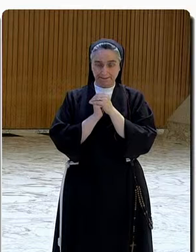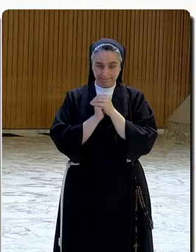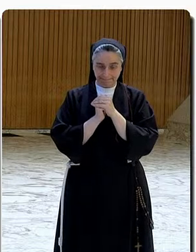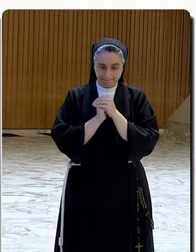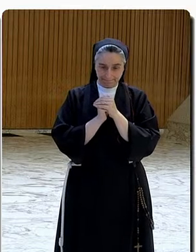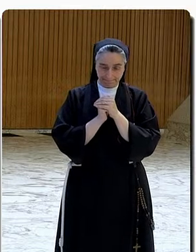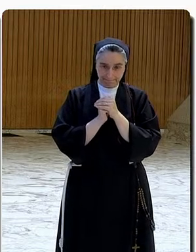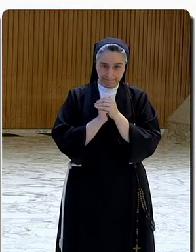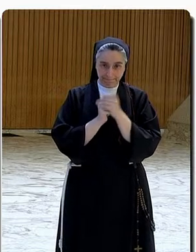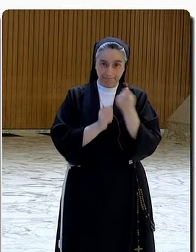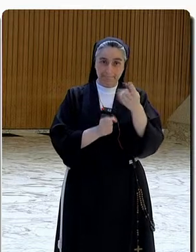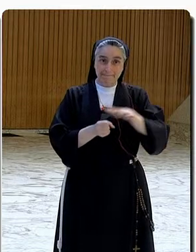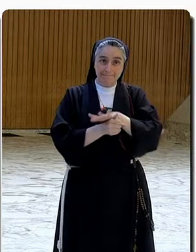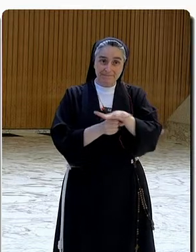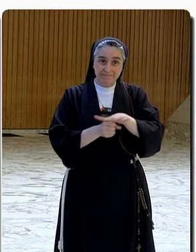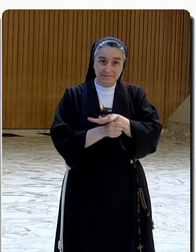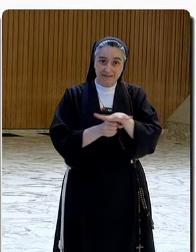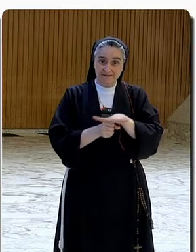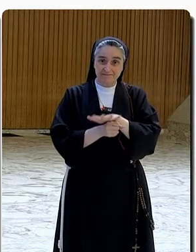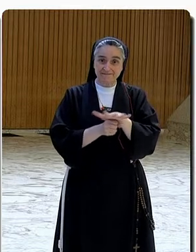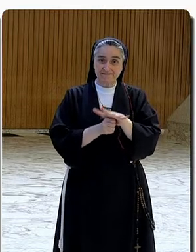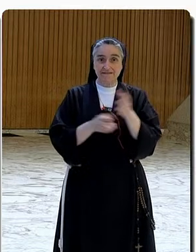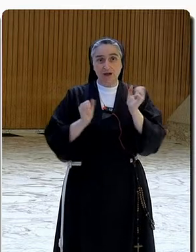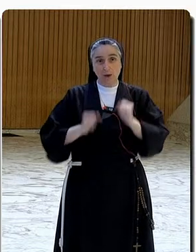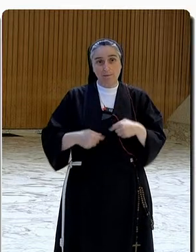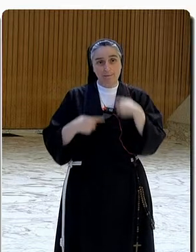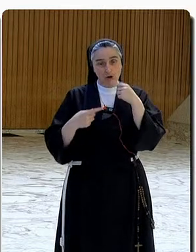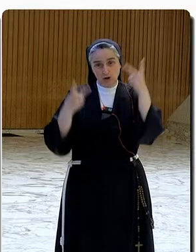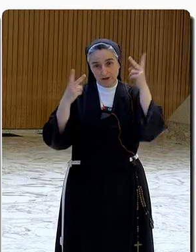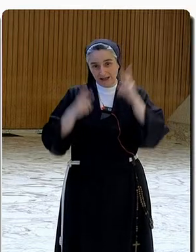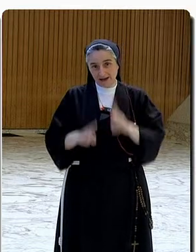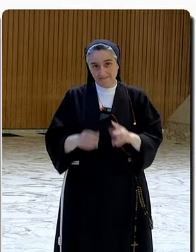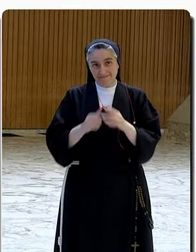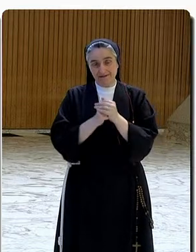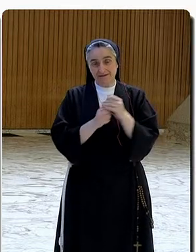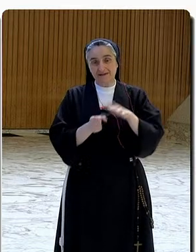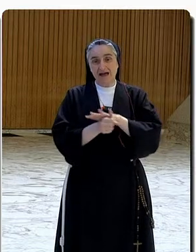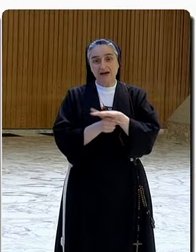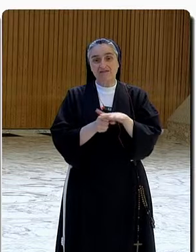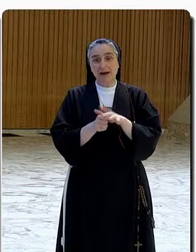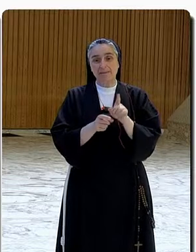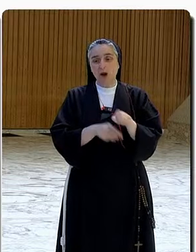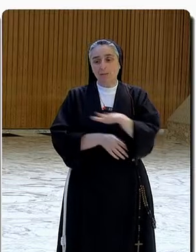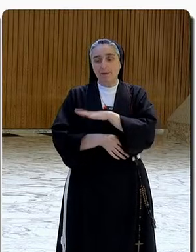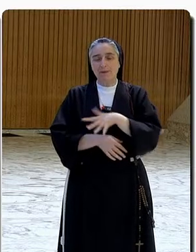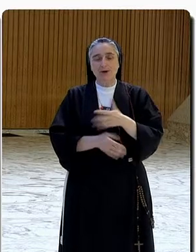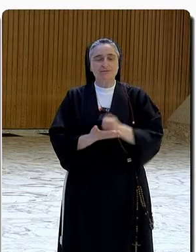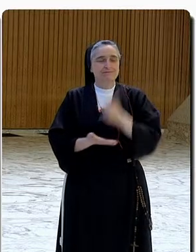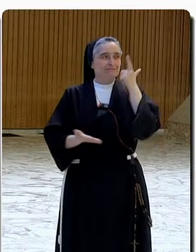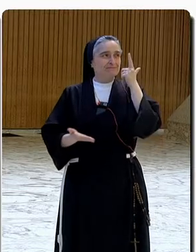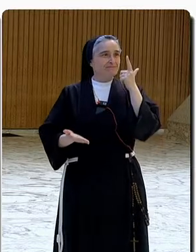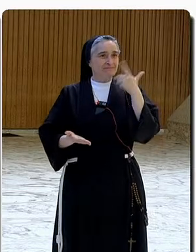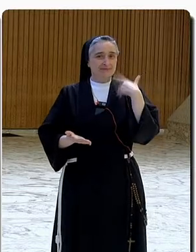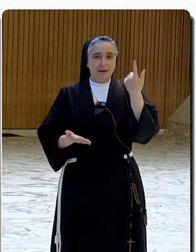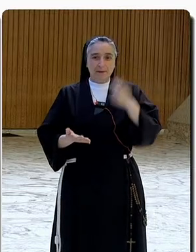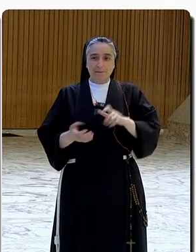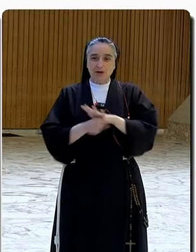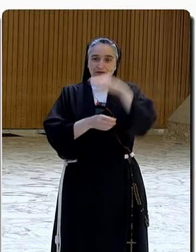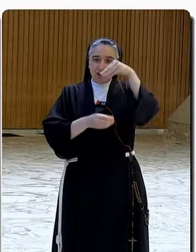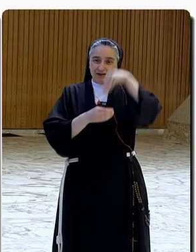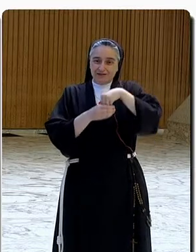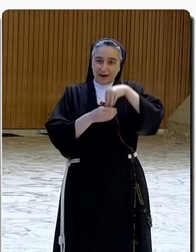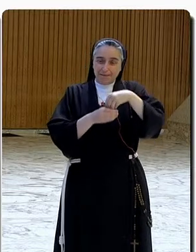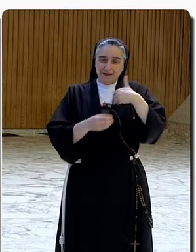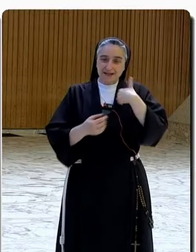E la famiglia, permetteteci di aggiungere infine, è il luogo privilegiato perché questa